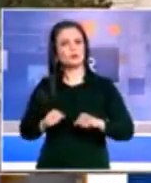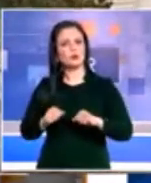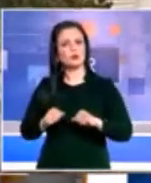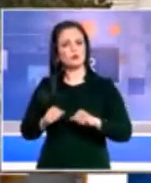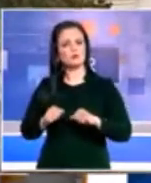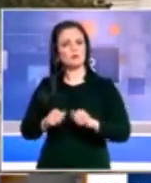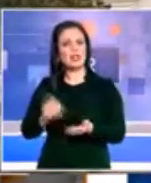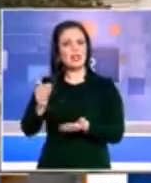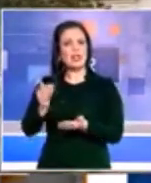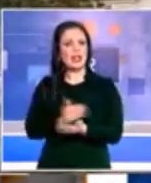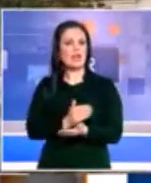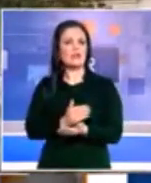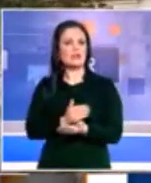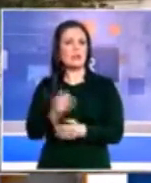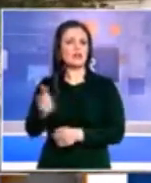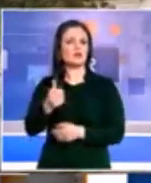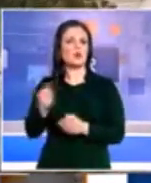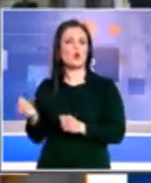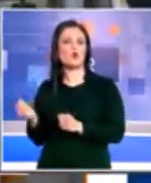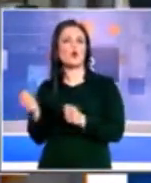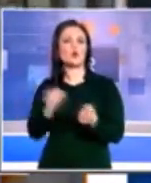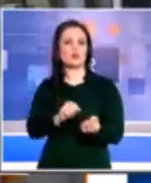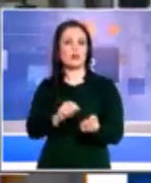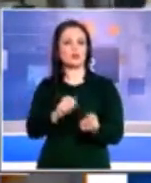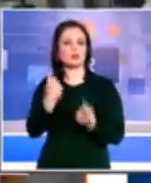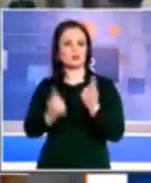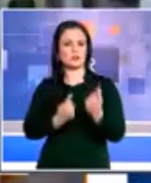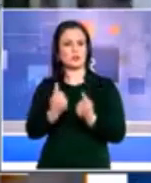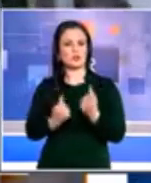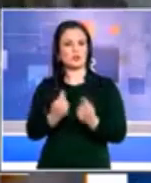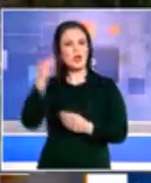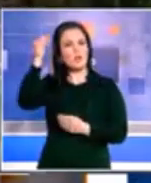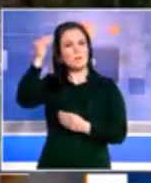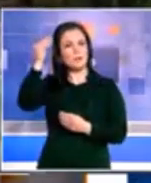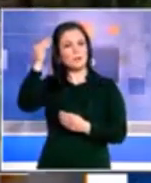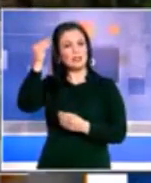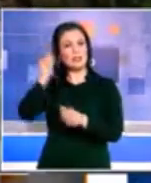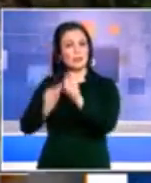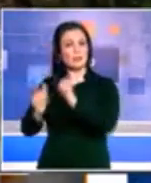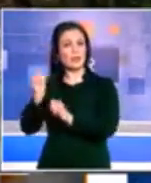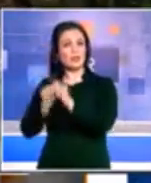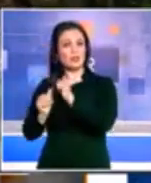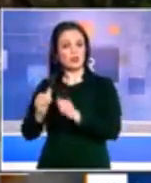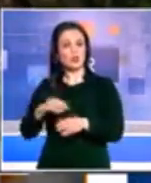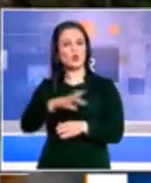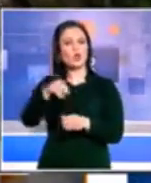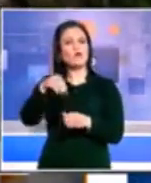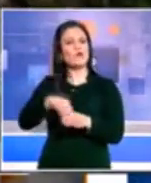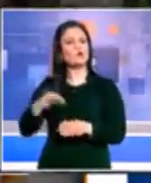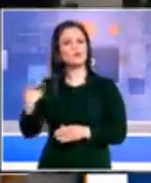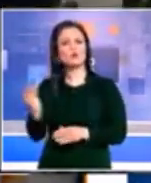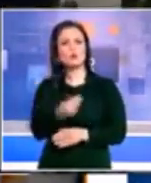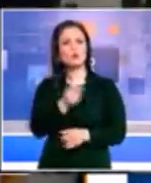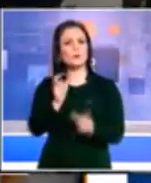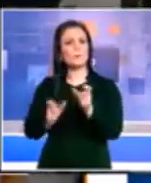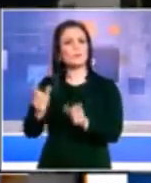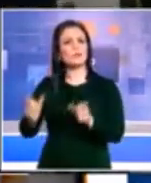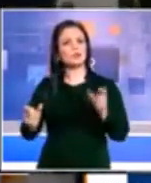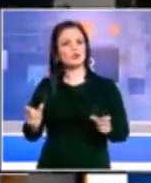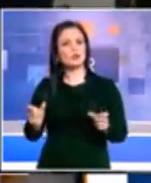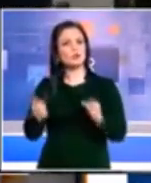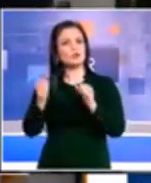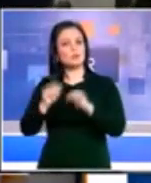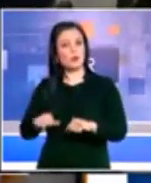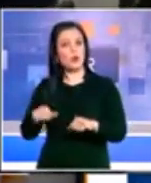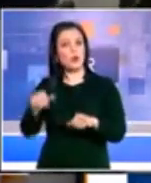da un approccio di solo contrasto al fenomeno pensiamo alla prevenzione ha detto coinvolgendo tutti gli attori che possono avere